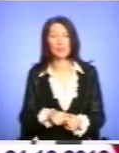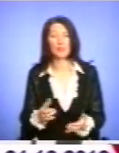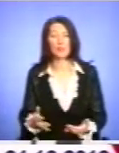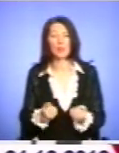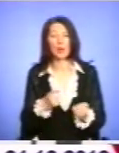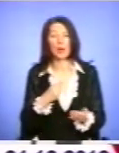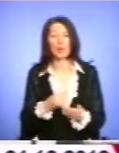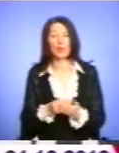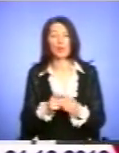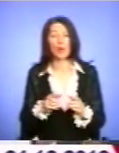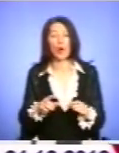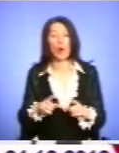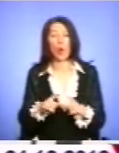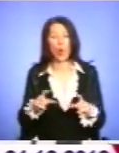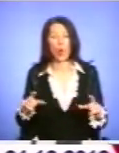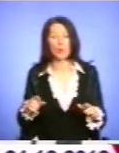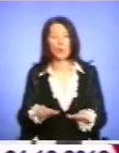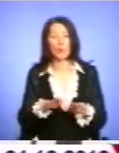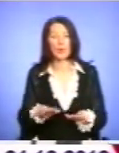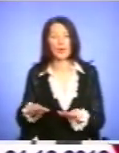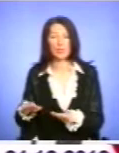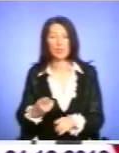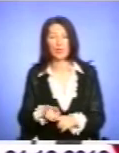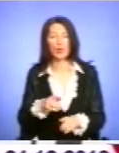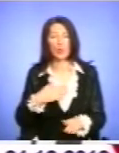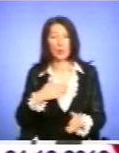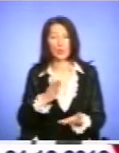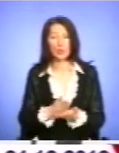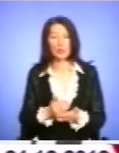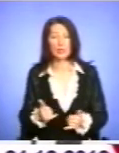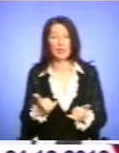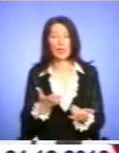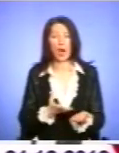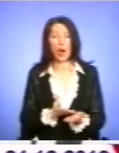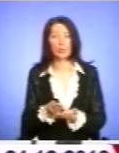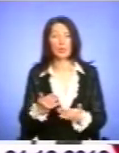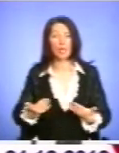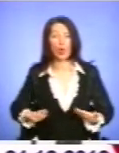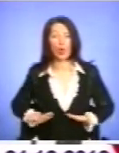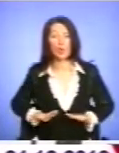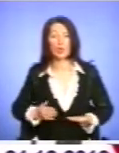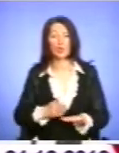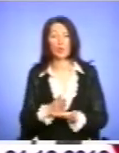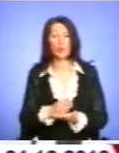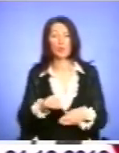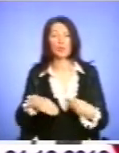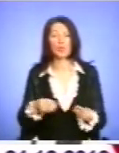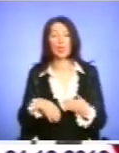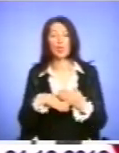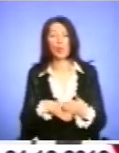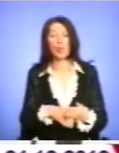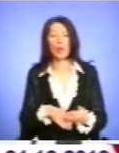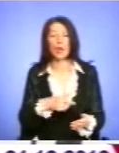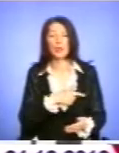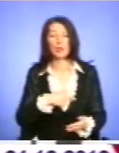підтримка майнового комплексу, приміщення, в якому ми знаходимося, для оплати комунальних послуг, надання допомоги депутатської